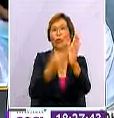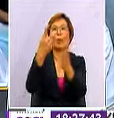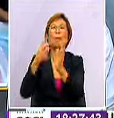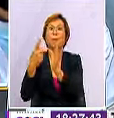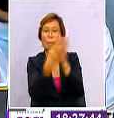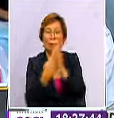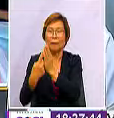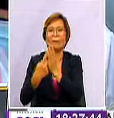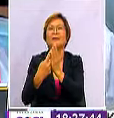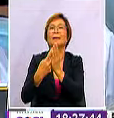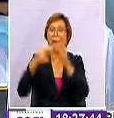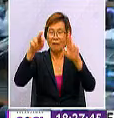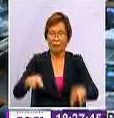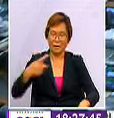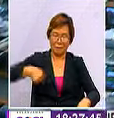rakyat.